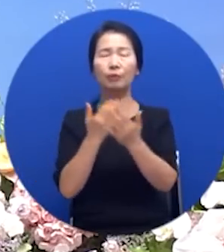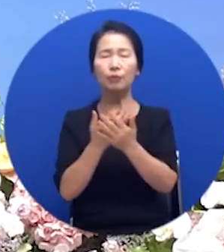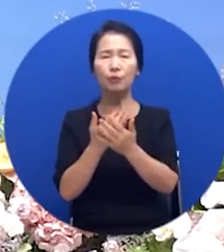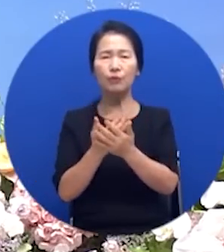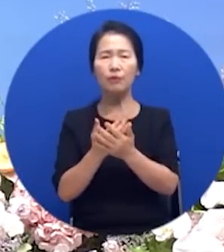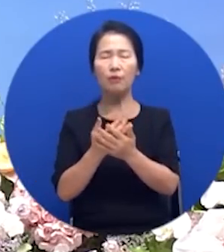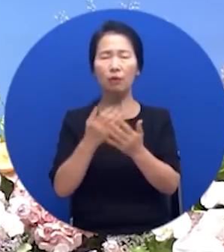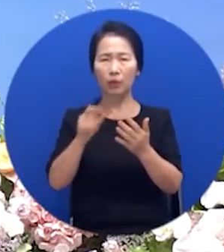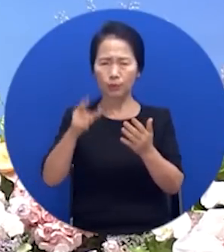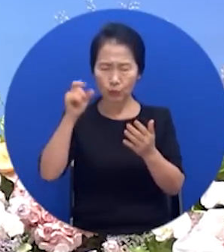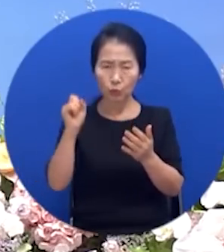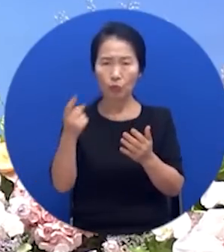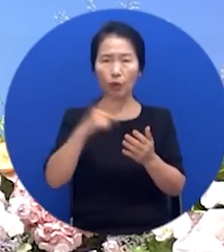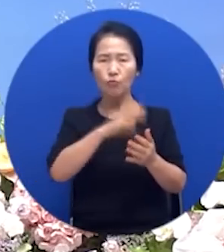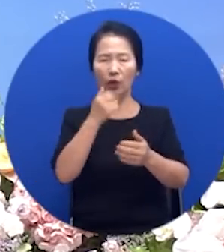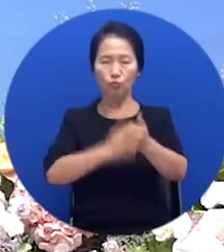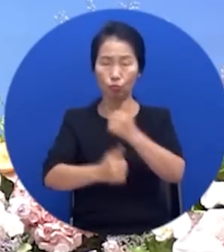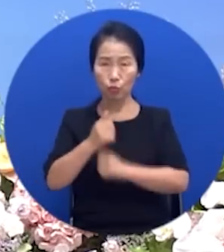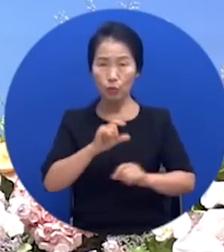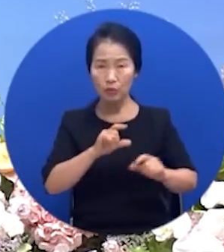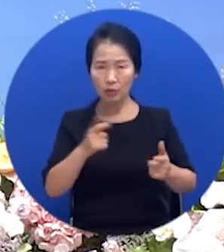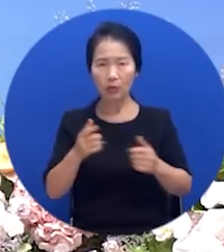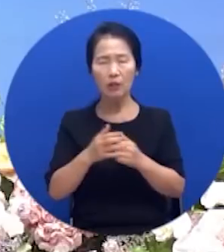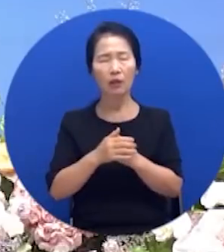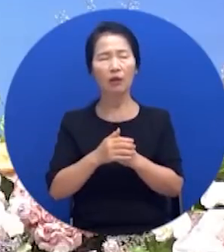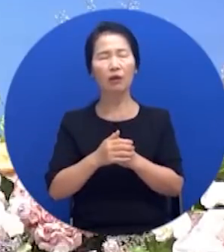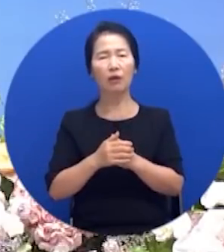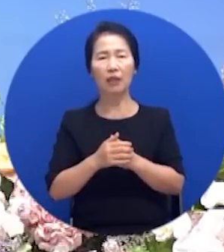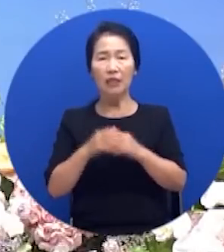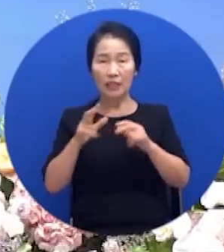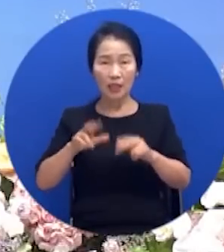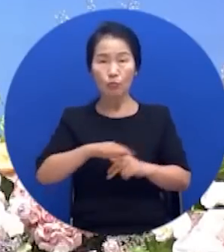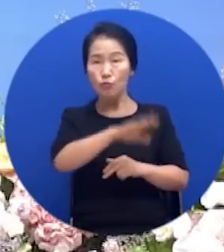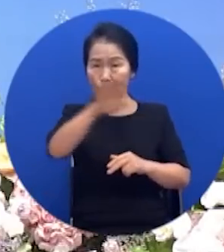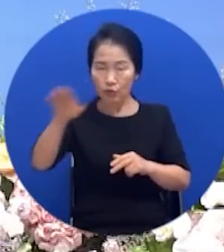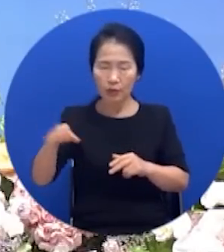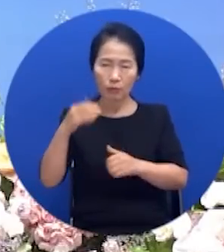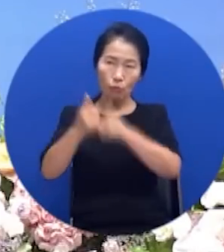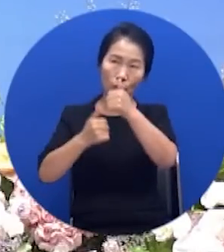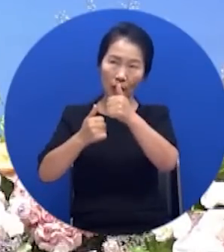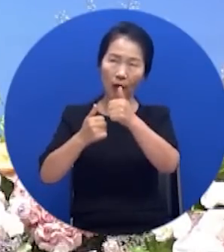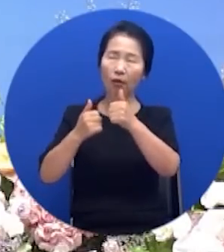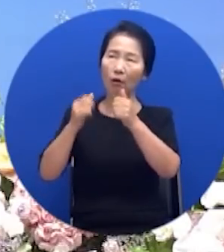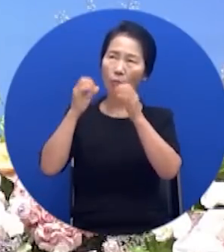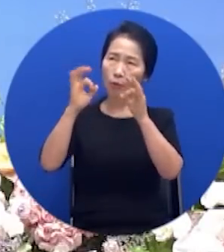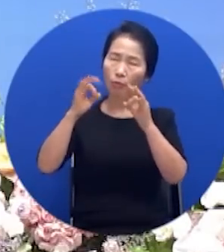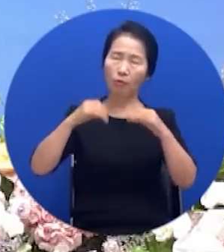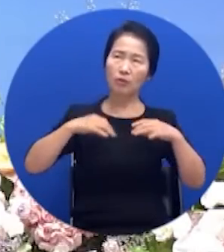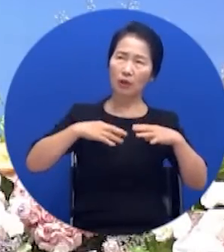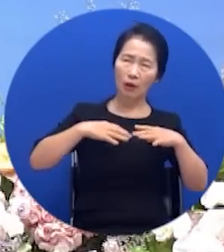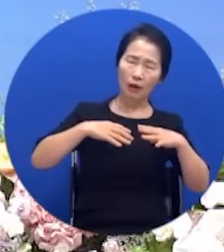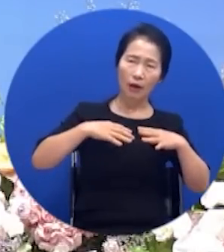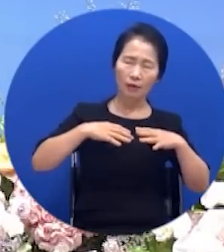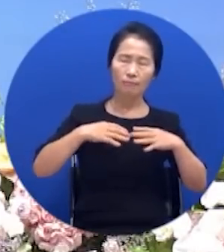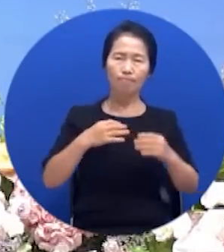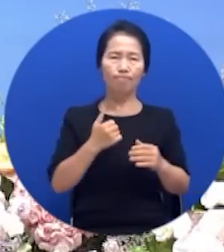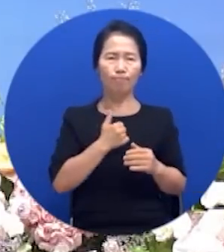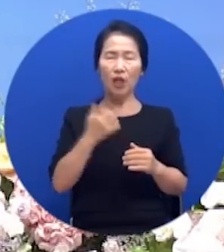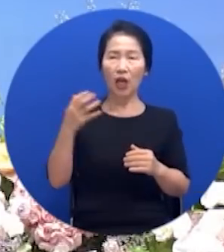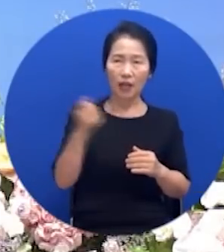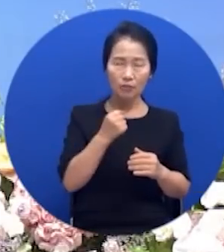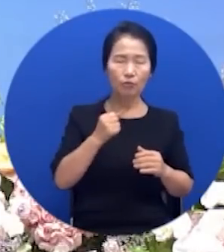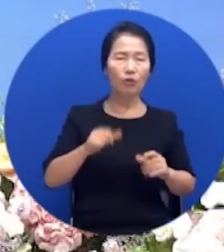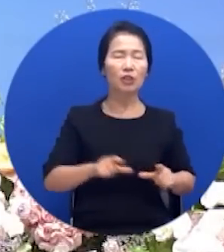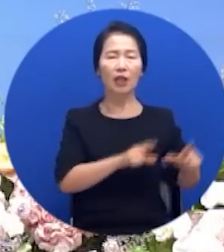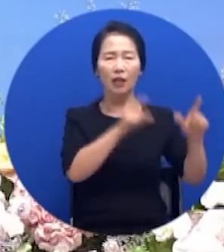우리 후손들이 위대한 조상을 자랑할 수 있는 긍지를 갖고 살아갈 수 있는 위대한